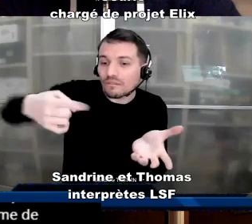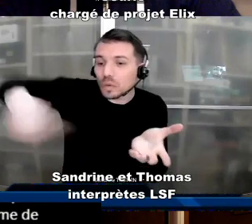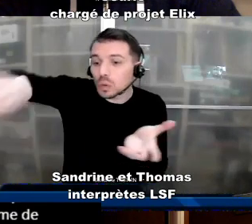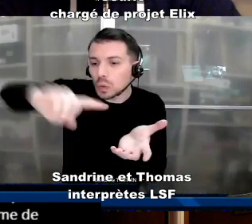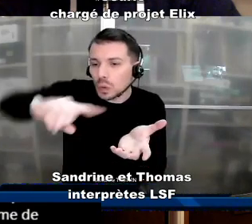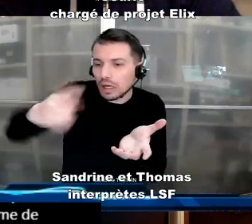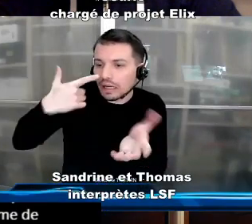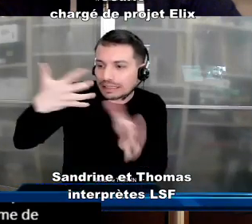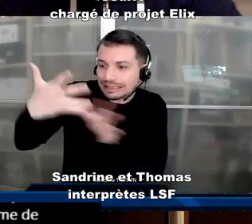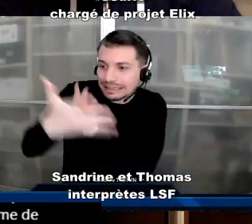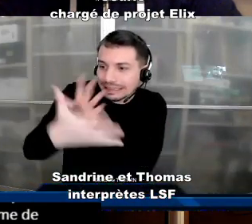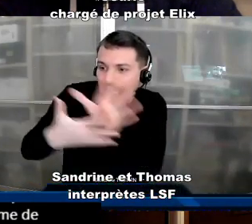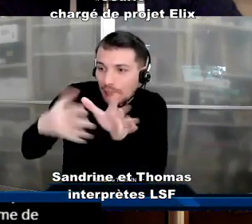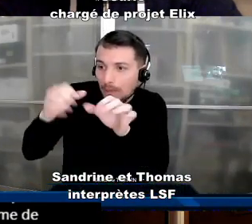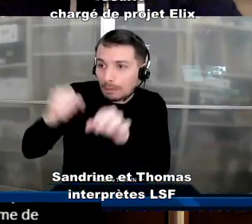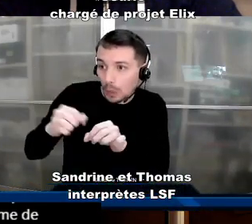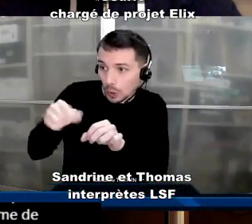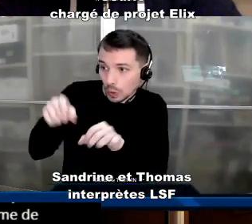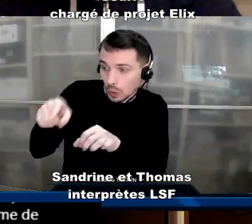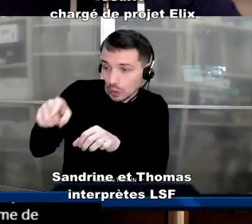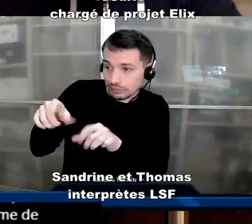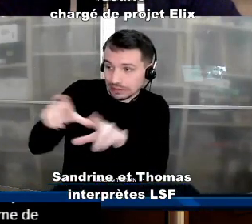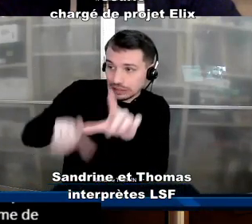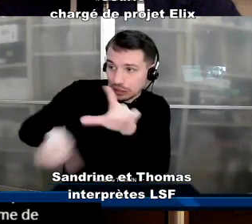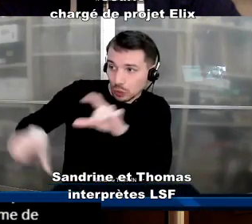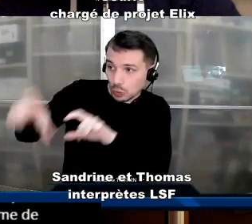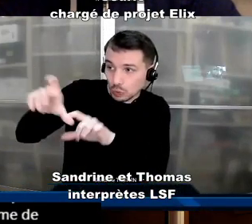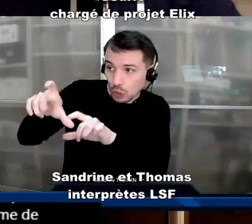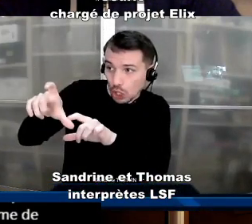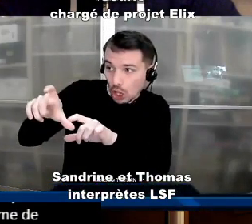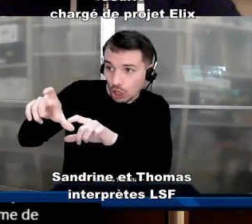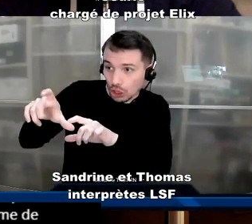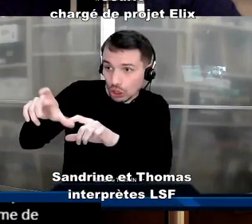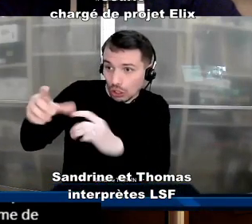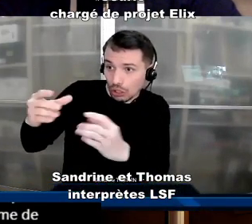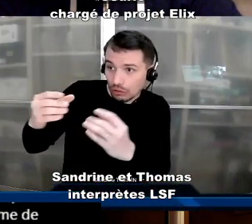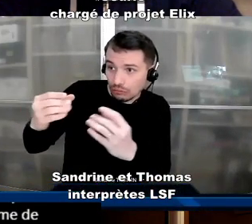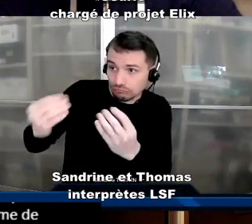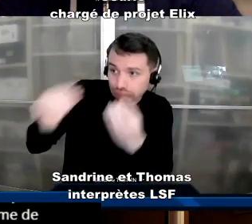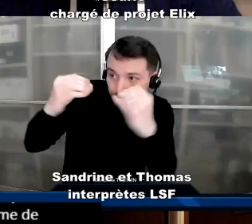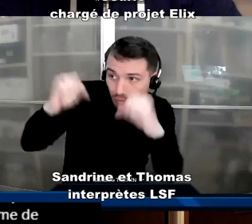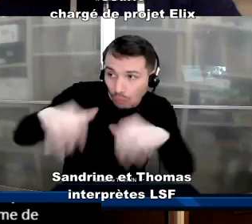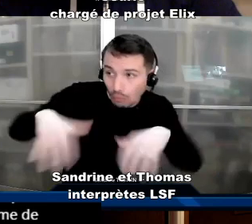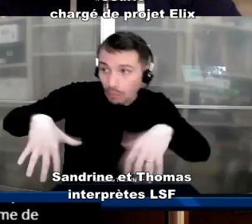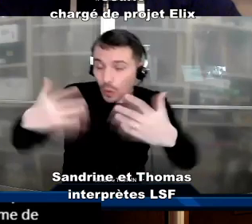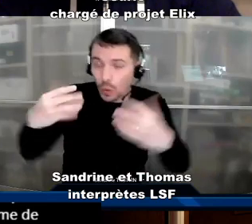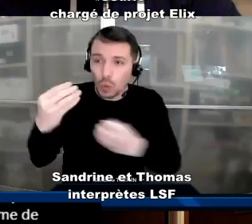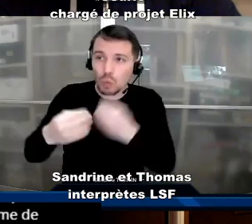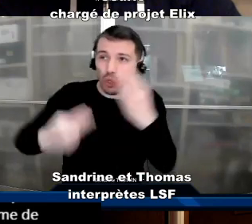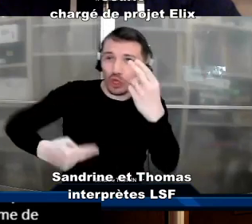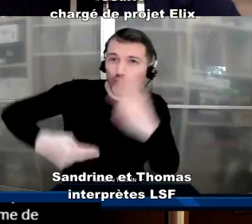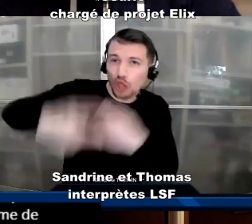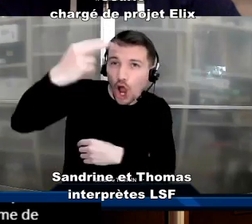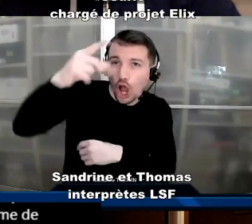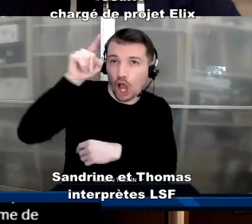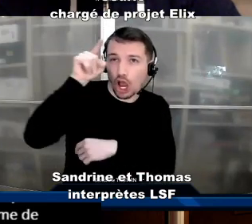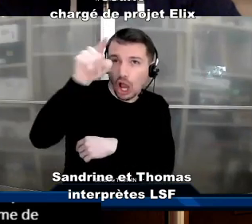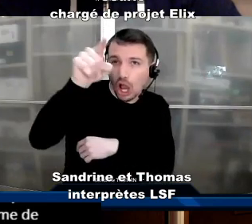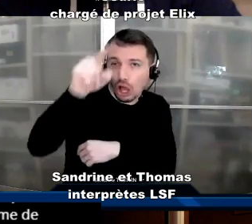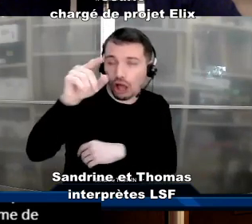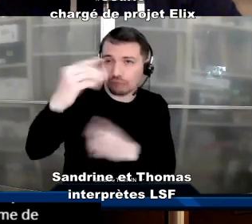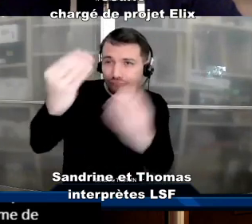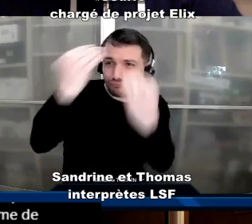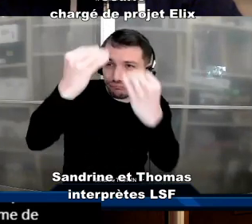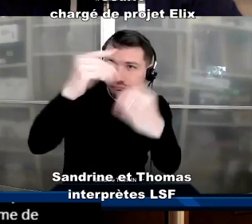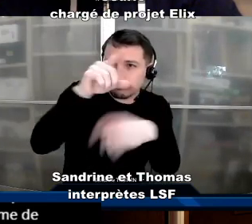signes, on peut l'apprendre avec Signe de Sens, quel que soit l'endroit où on est, ou est-ce qu'il faut être plutôt dans le nord de la France comment